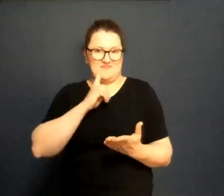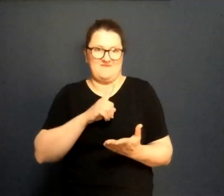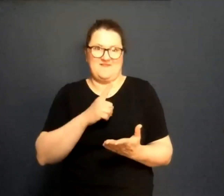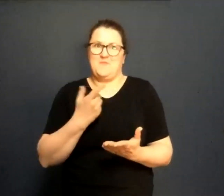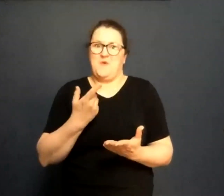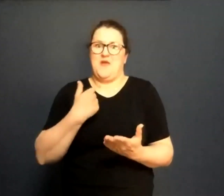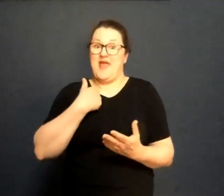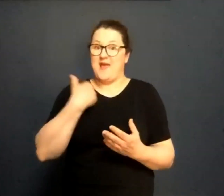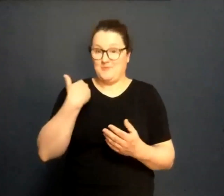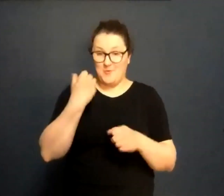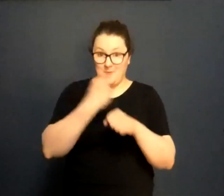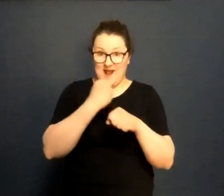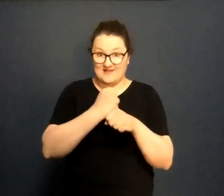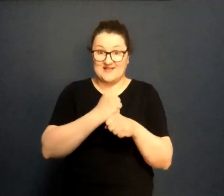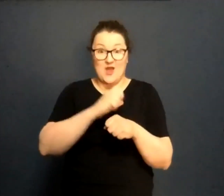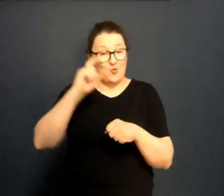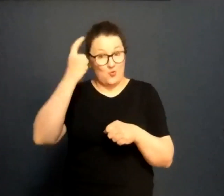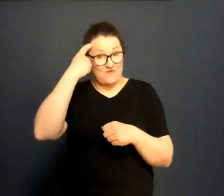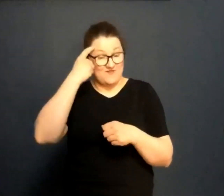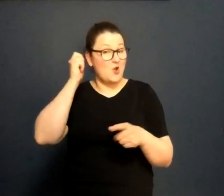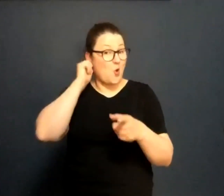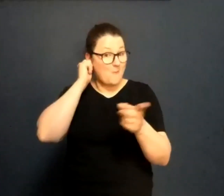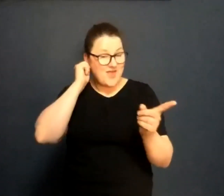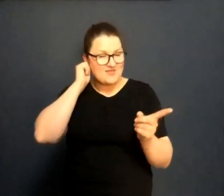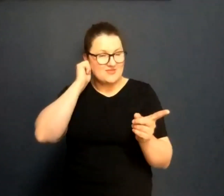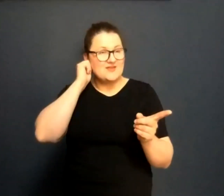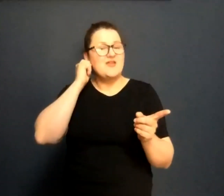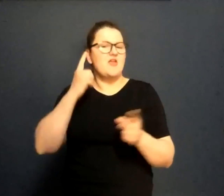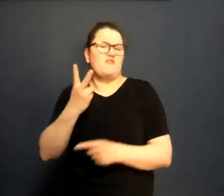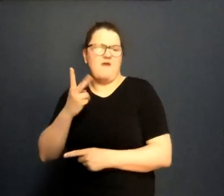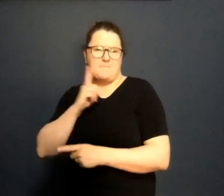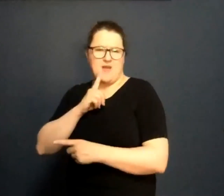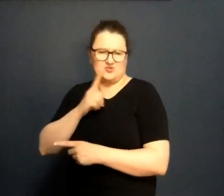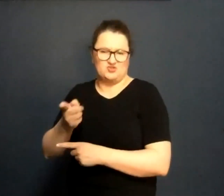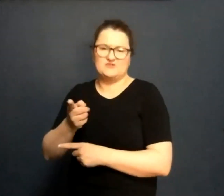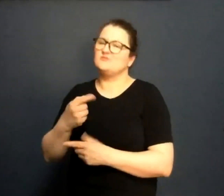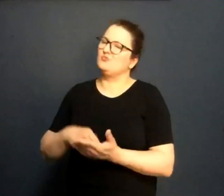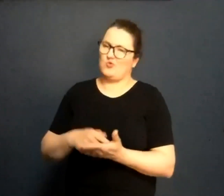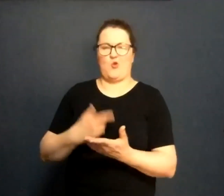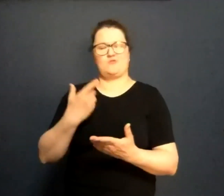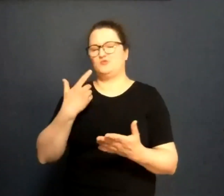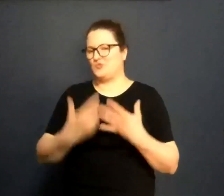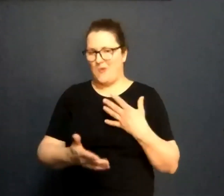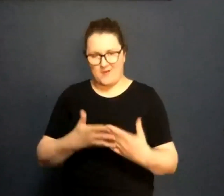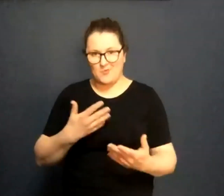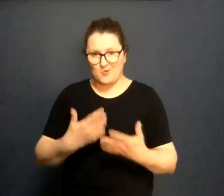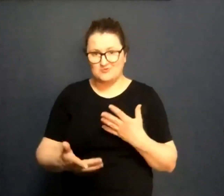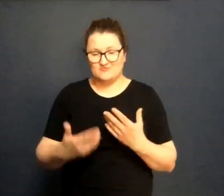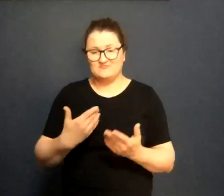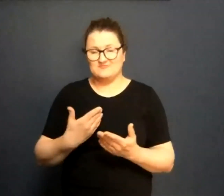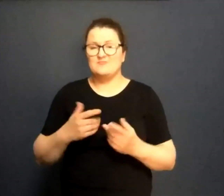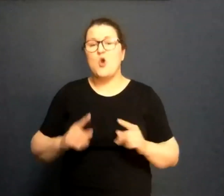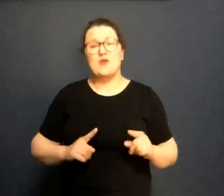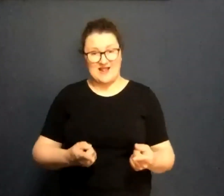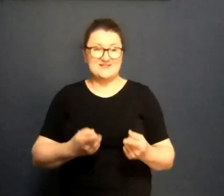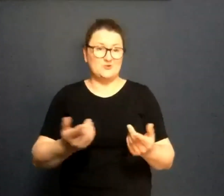znowu głównie z kobietami, i tam było dwóch mężczyzn. To jest słabością, że trzeba po prostu słabością organizatorów